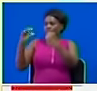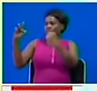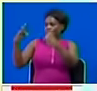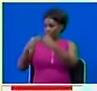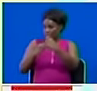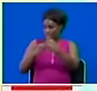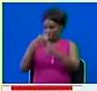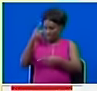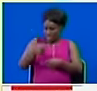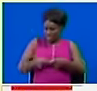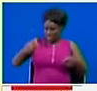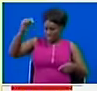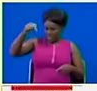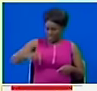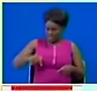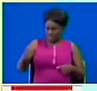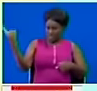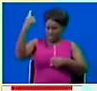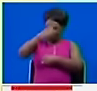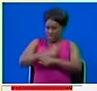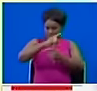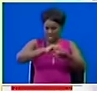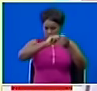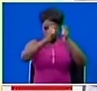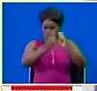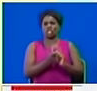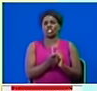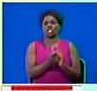huu ni siku ya mabadiliko.